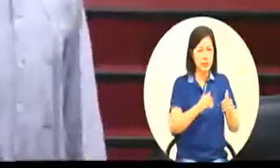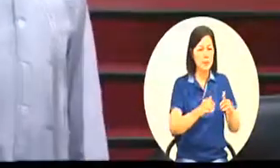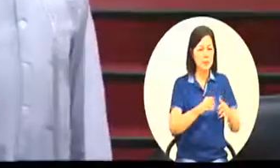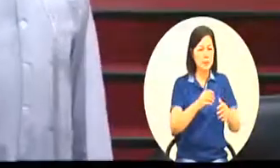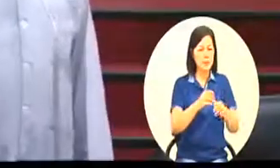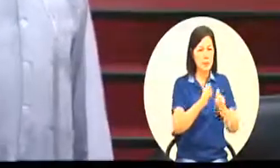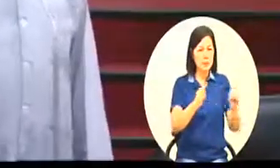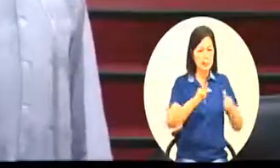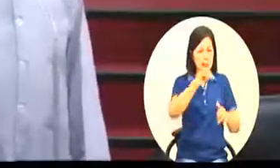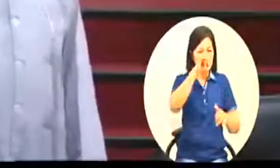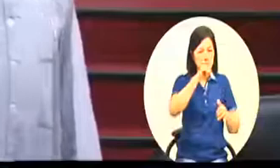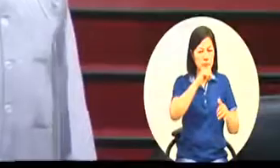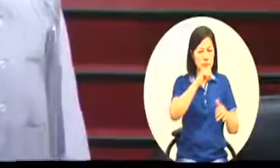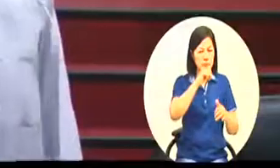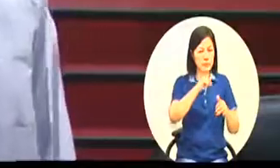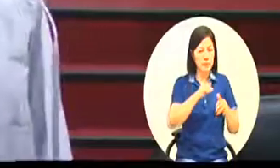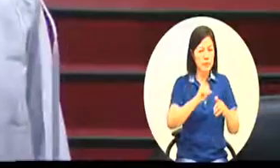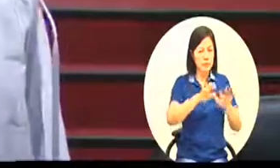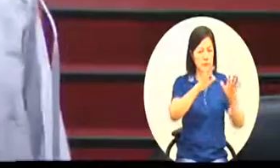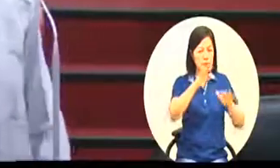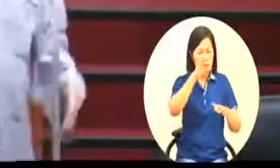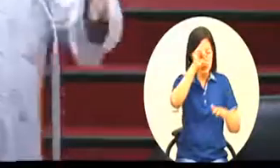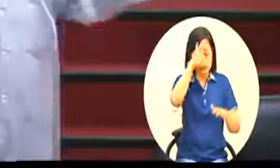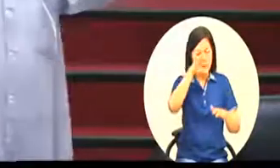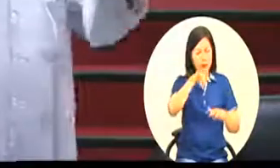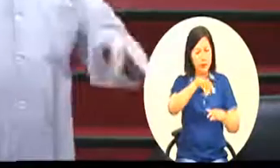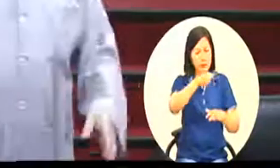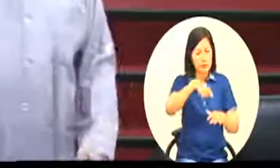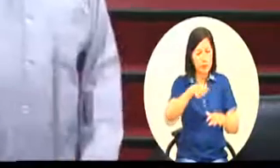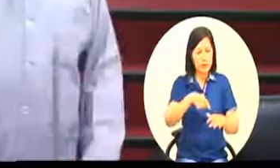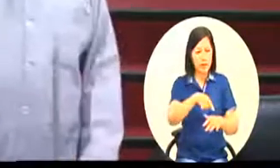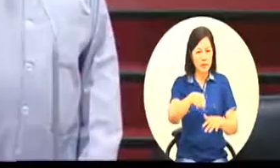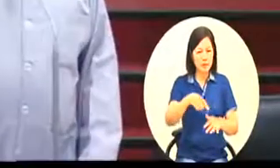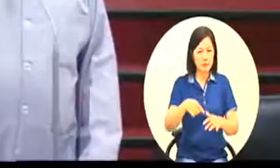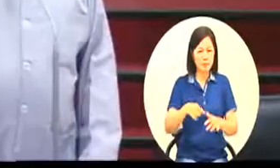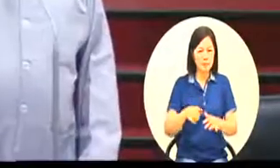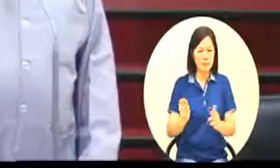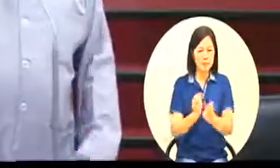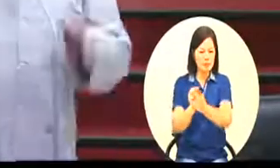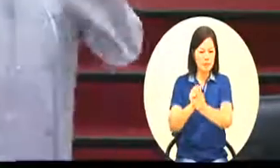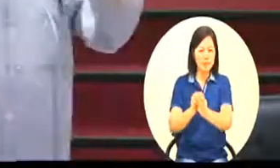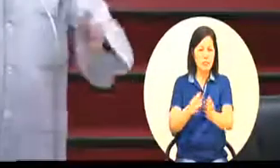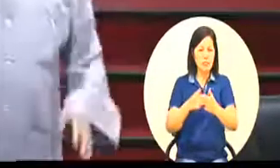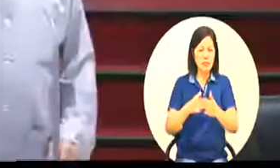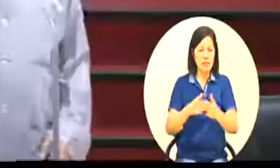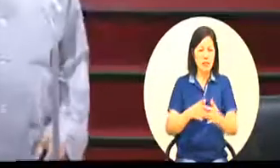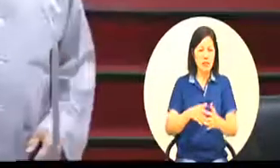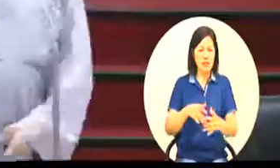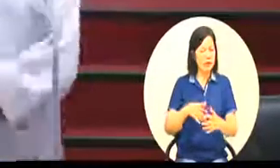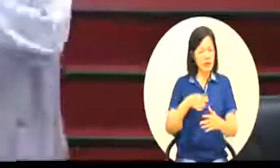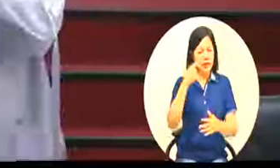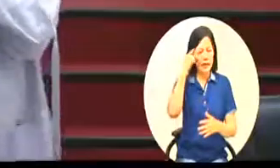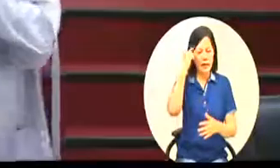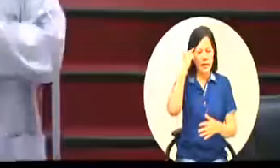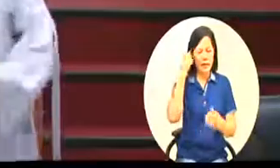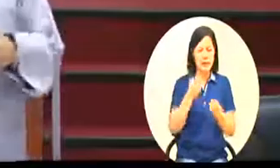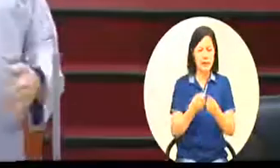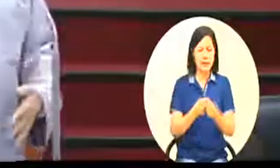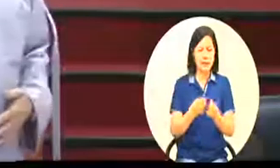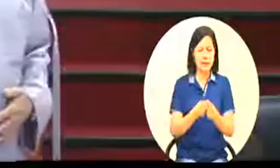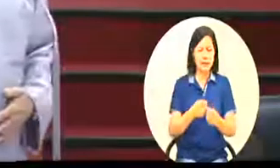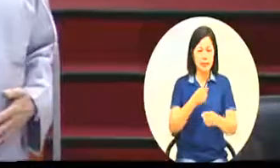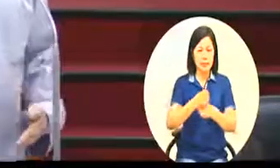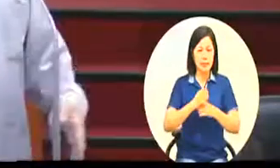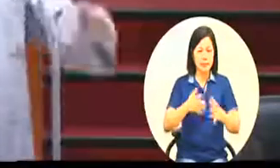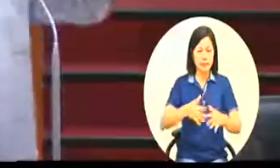冲到要甲抓来关。啊，这都让我起神经病啊！我阁强调，莫叫甲抓来关